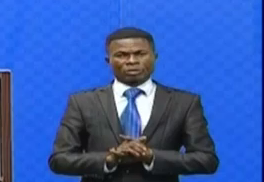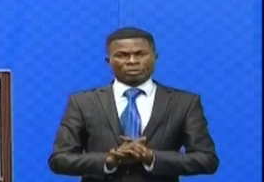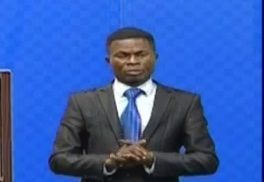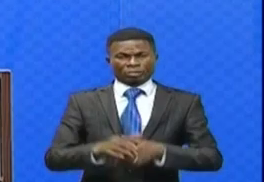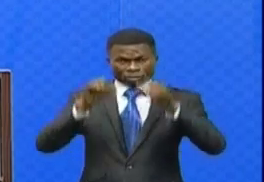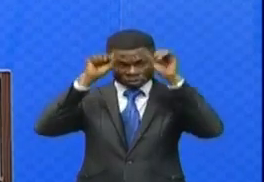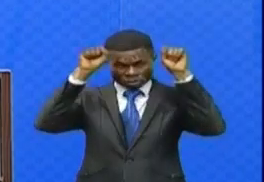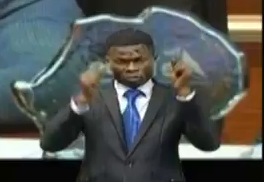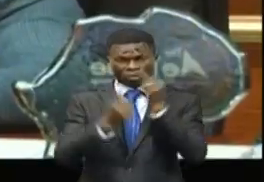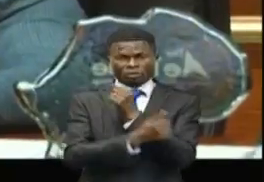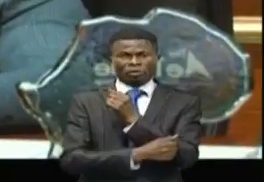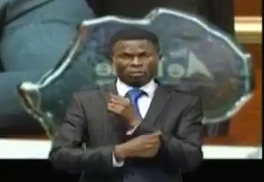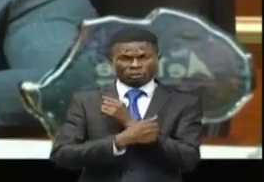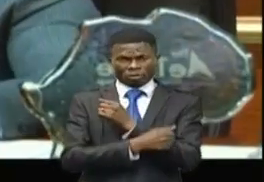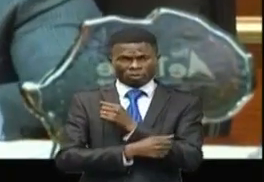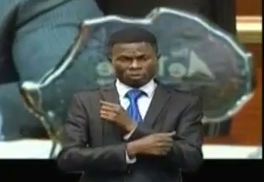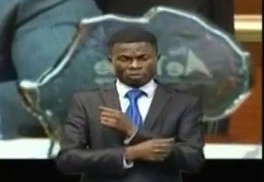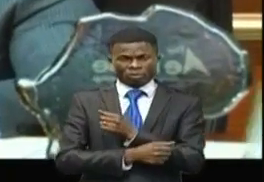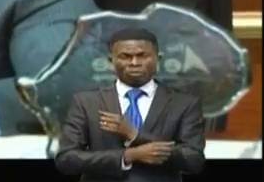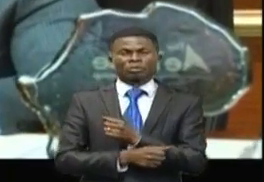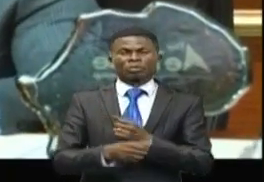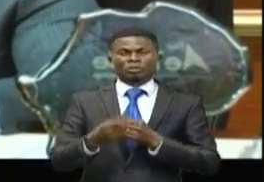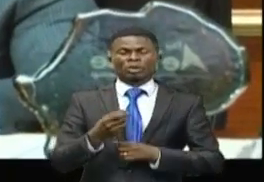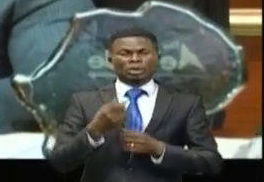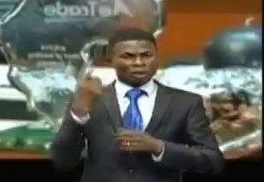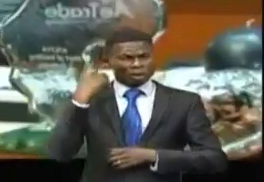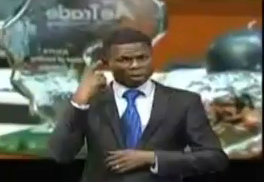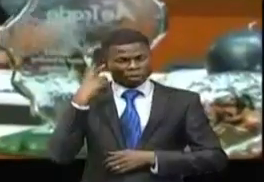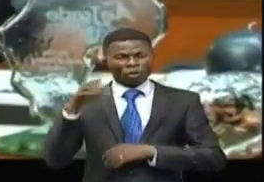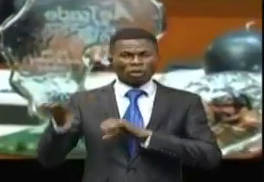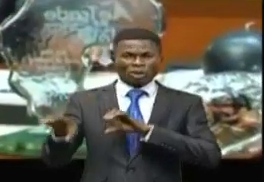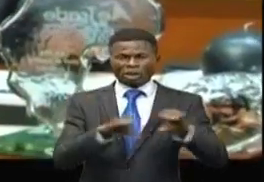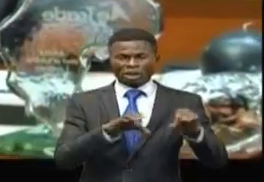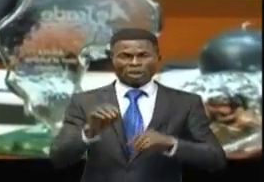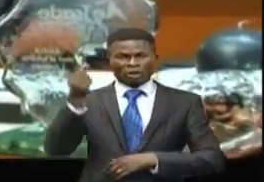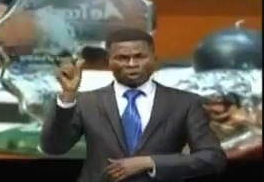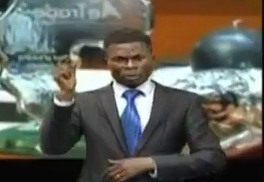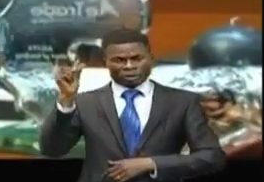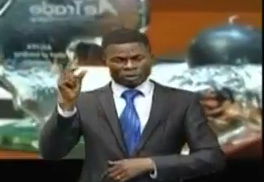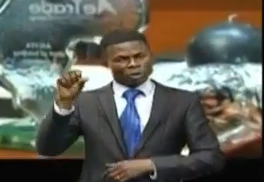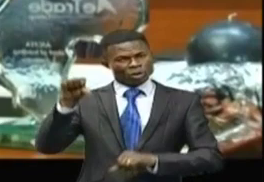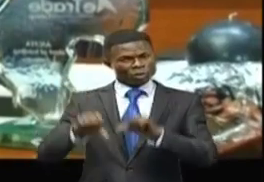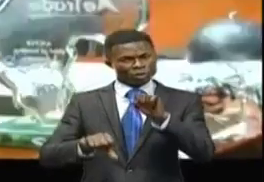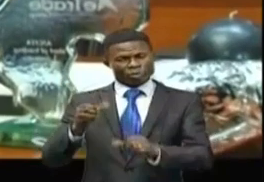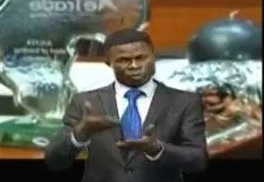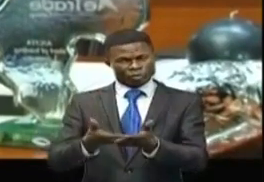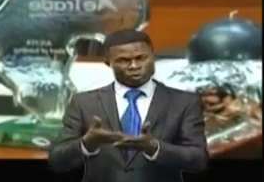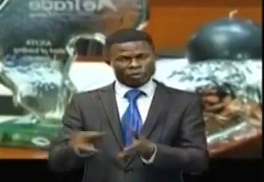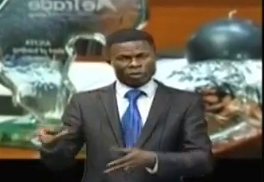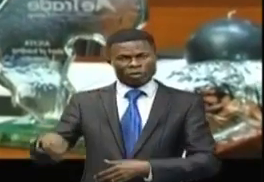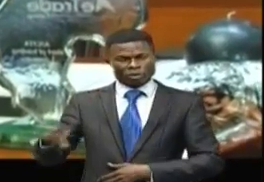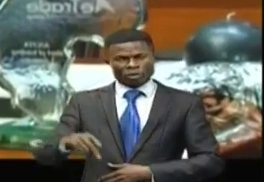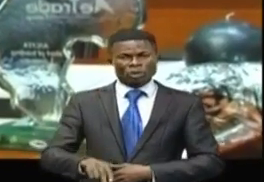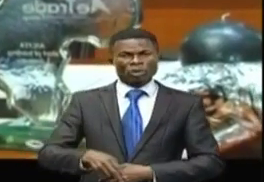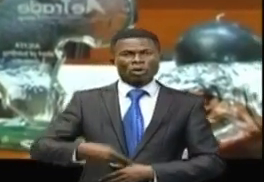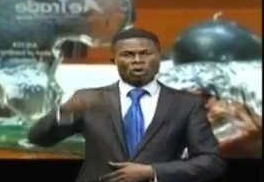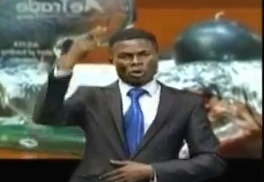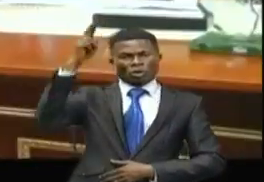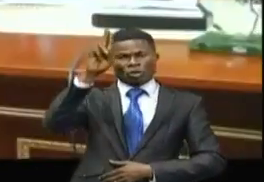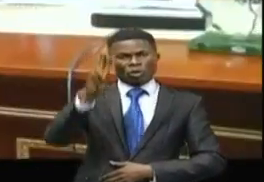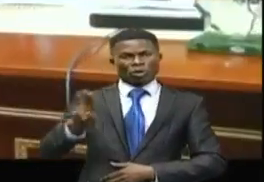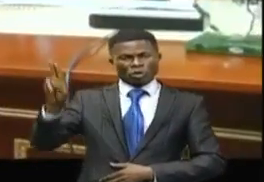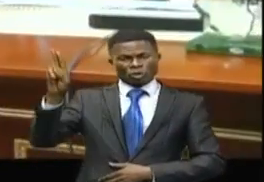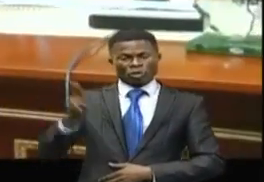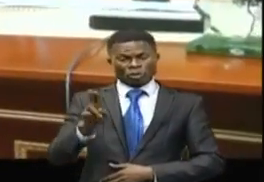président de la république a été informé des activités minières illicites dans la province du haut tuez les où il est